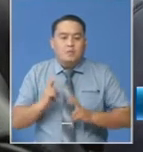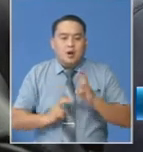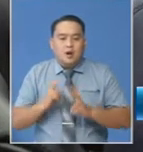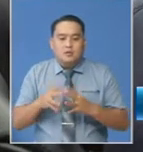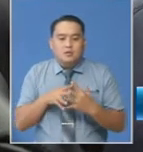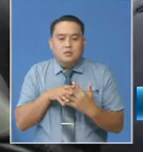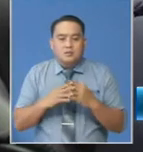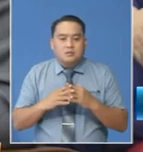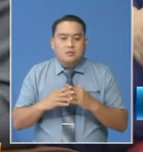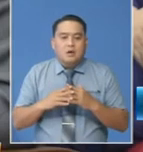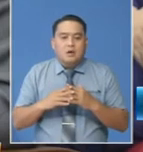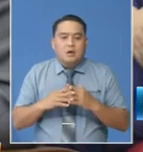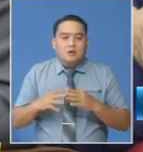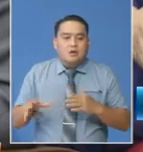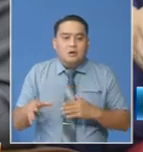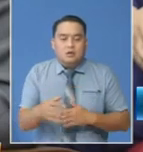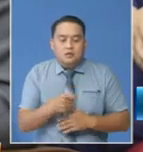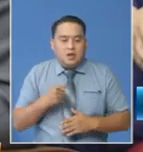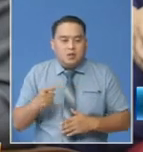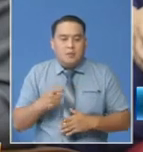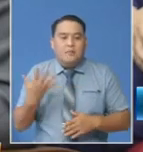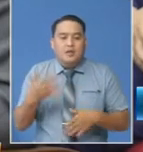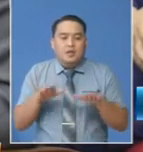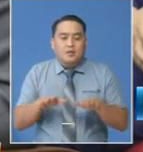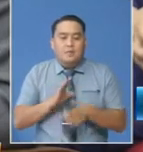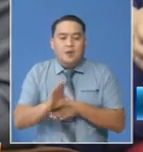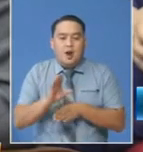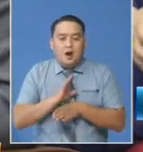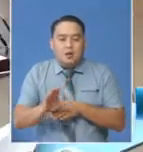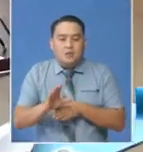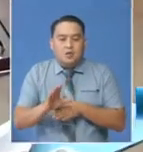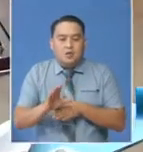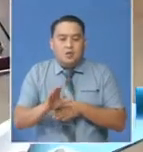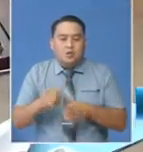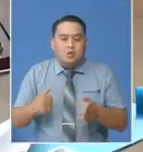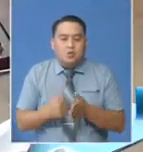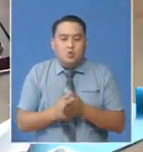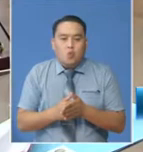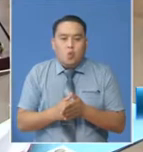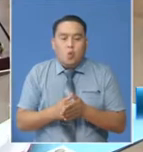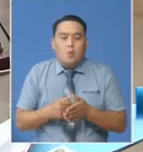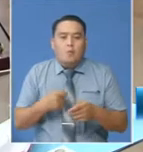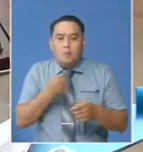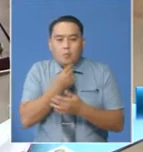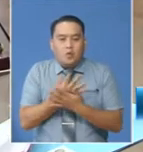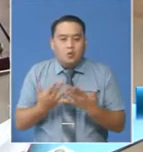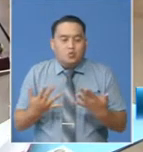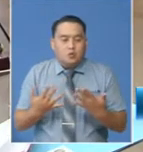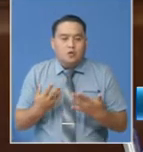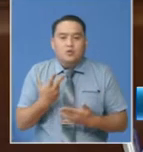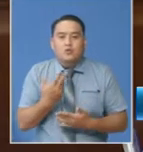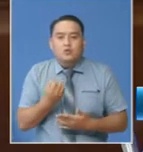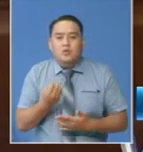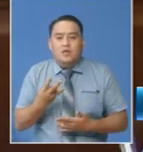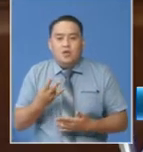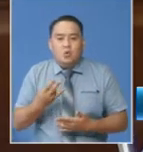аграрный субъект России. Он занимает 5-е место по производству промышленной продукции, доведя валовый региональный продукт до